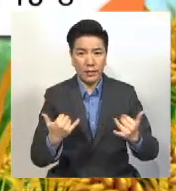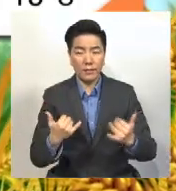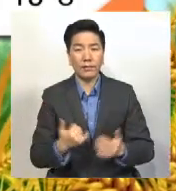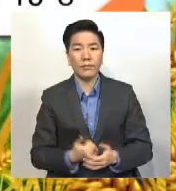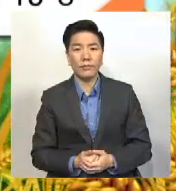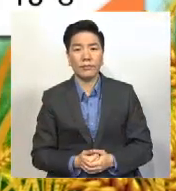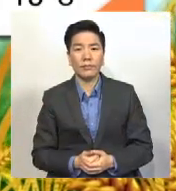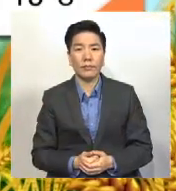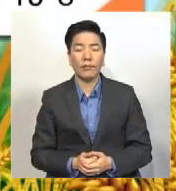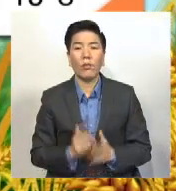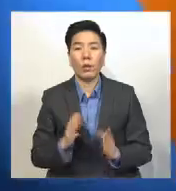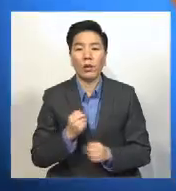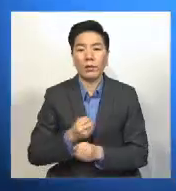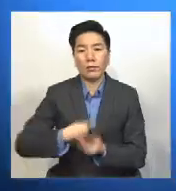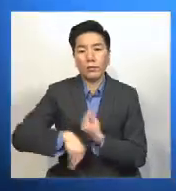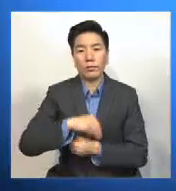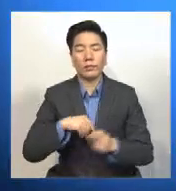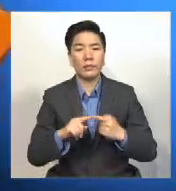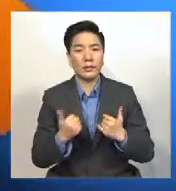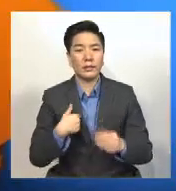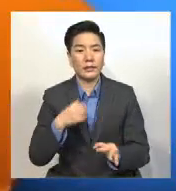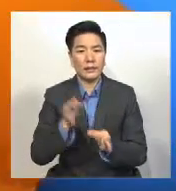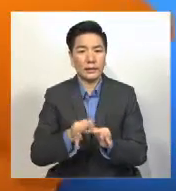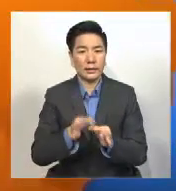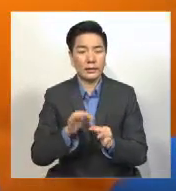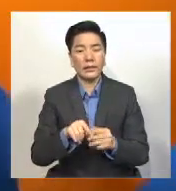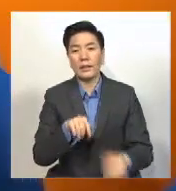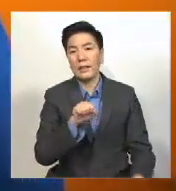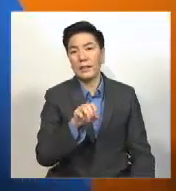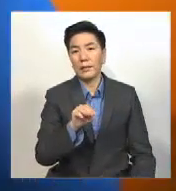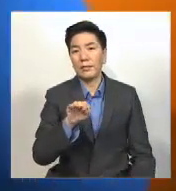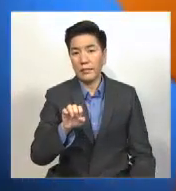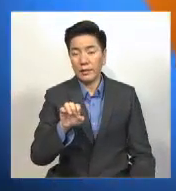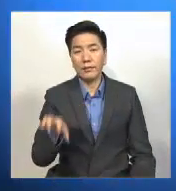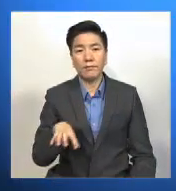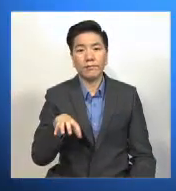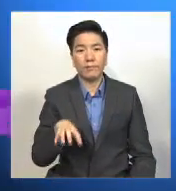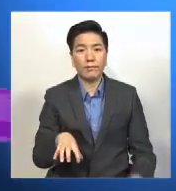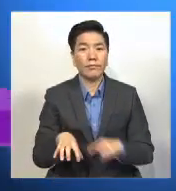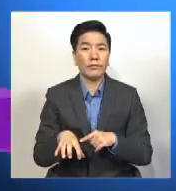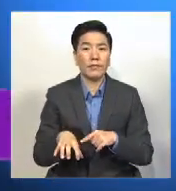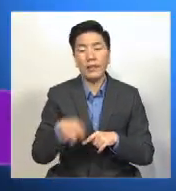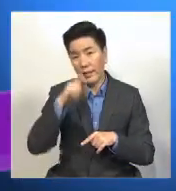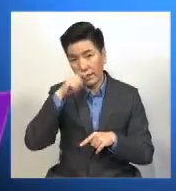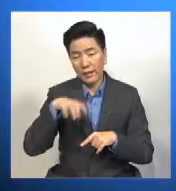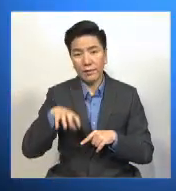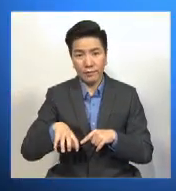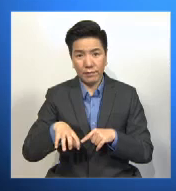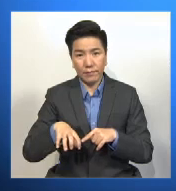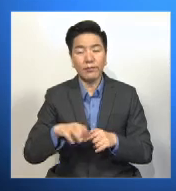ะส่วนผู้ประกอบการค่ะทางธนาคารพัฒนาวิสาหกิจขนาดกลางและขนาดย่อมแห่งประเทศไทยหรือว่